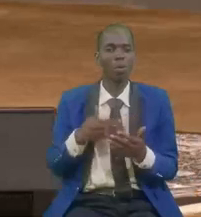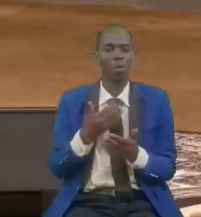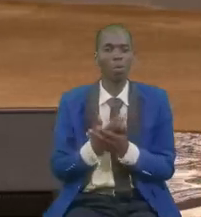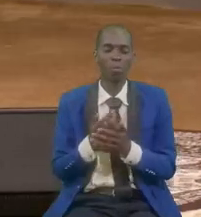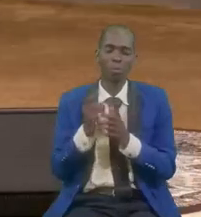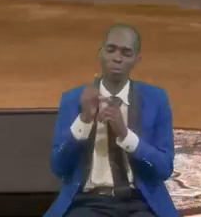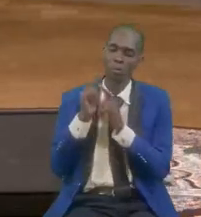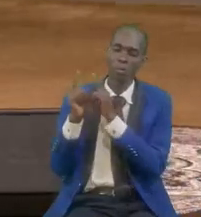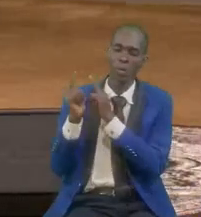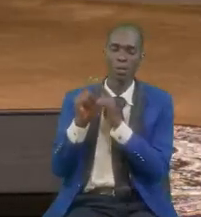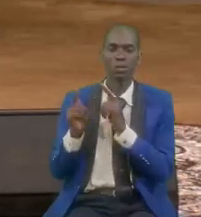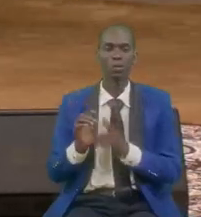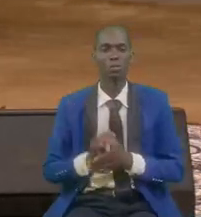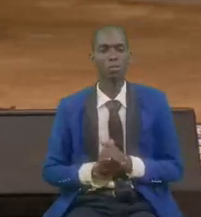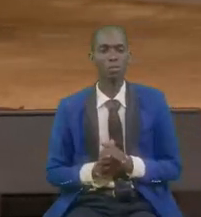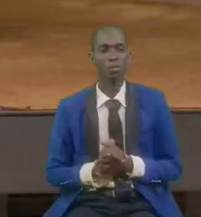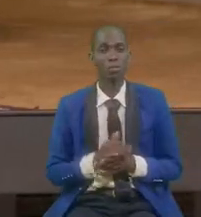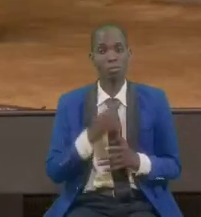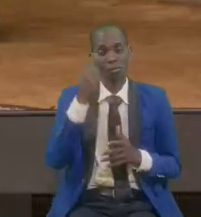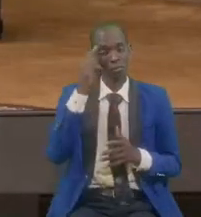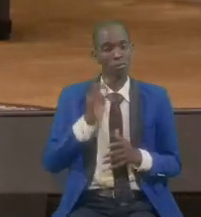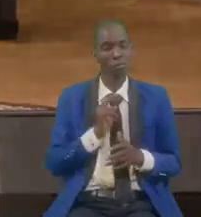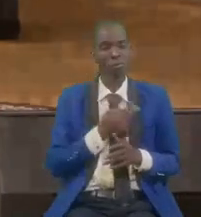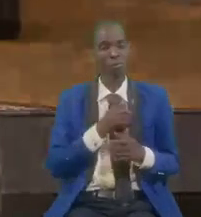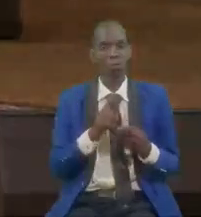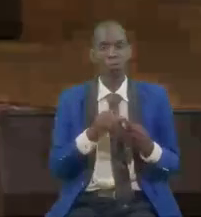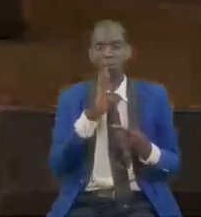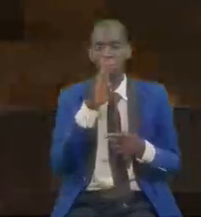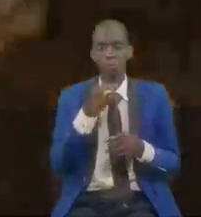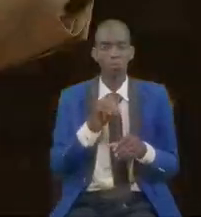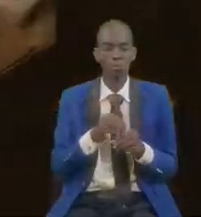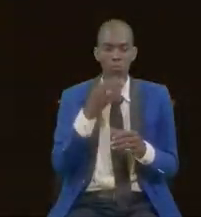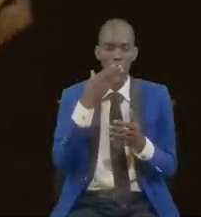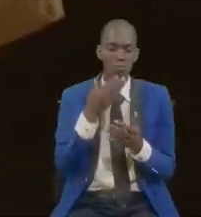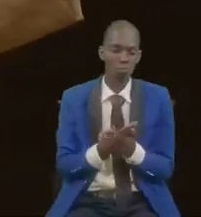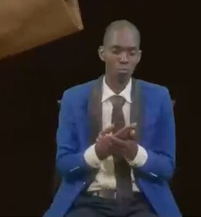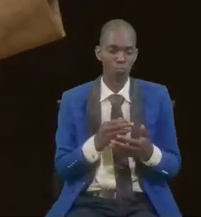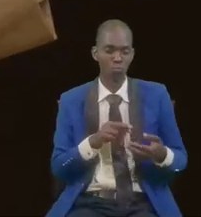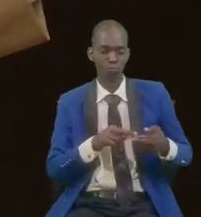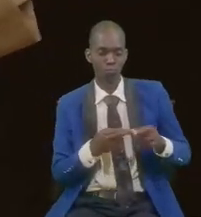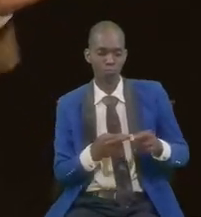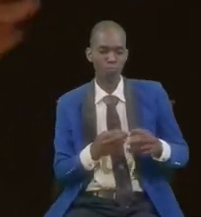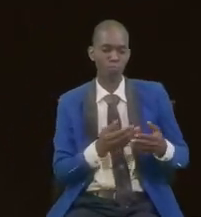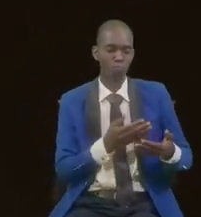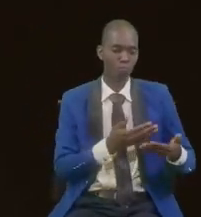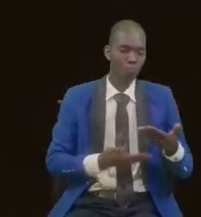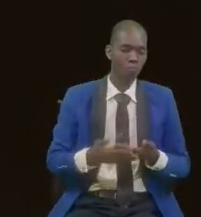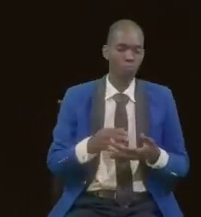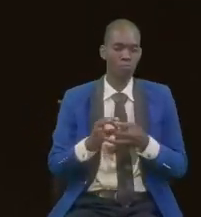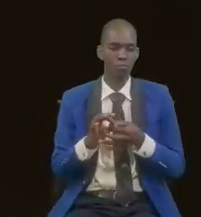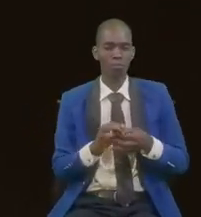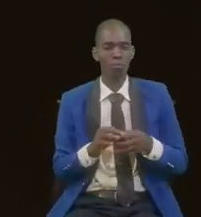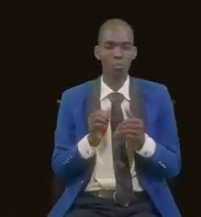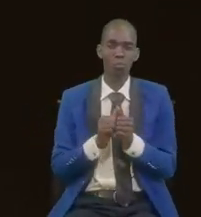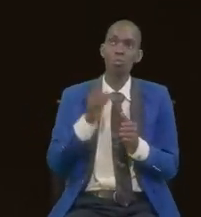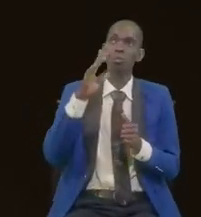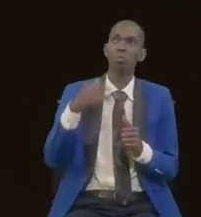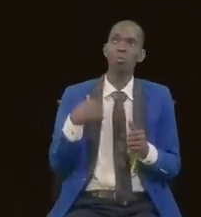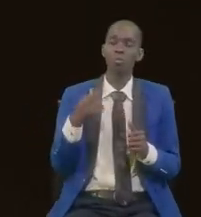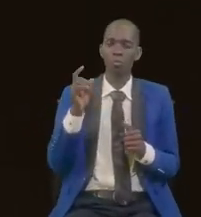malice pour que nous soyons en une bonne relation avec Dieu, nous mettons à